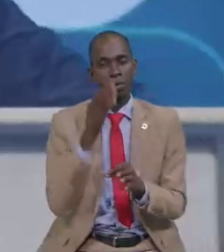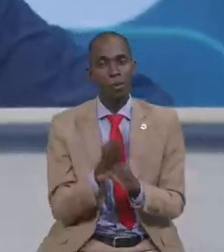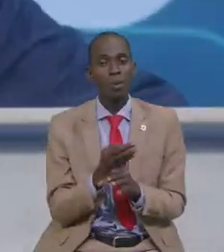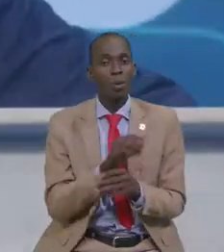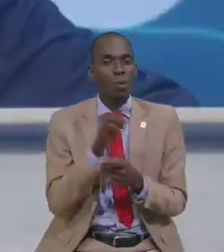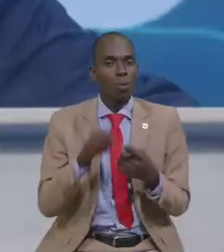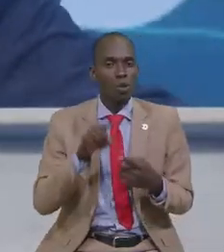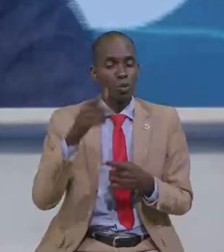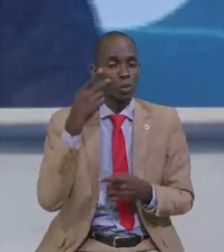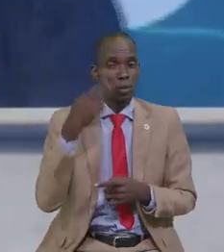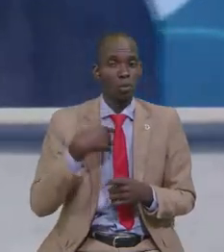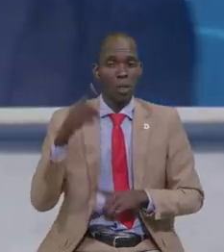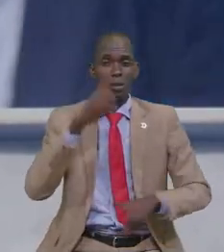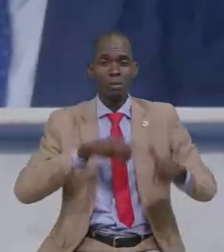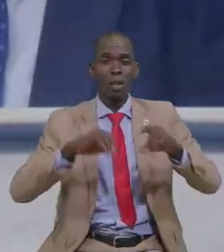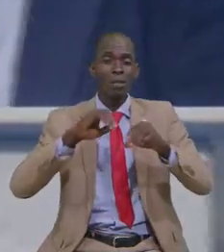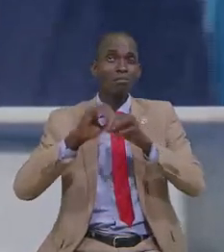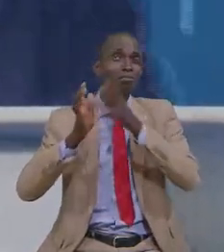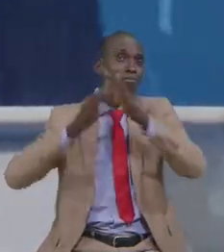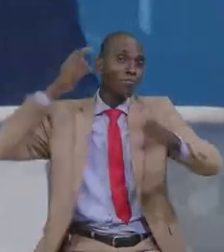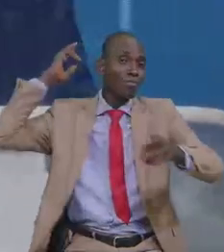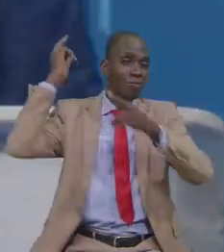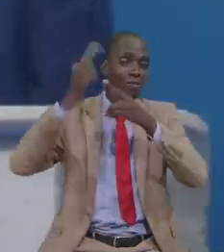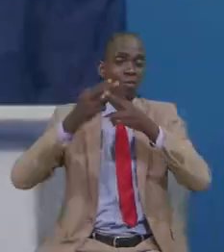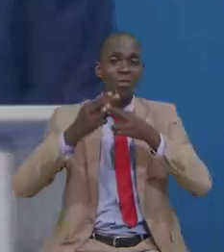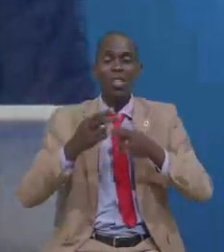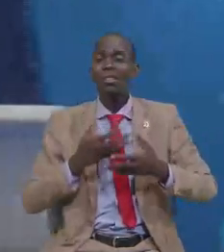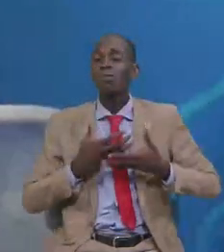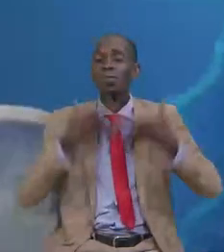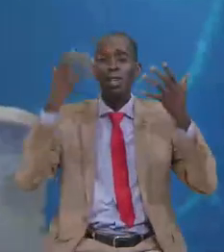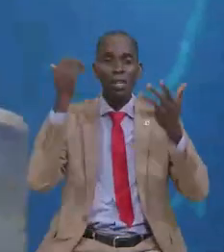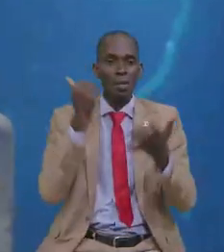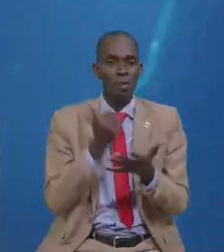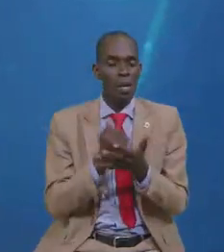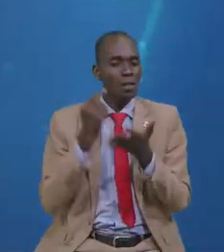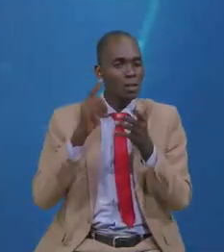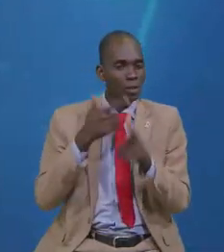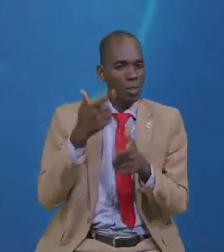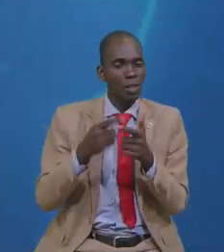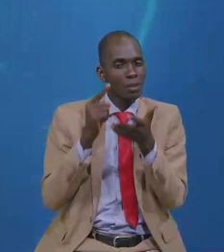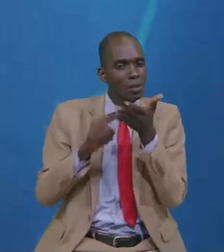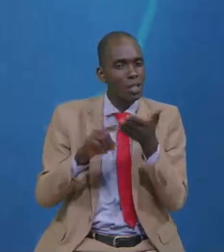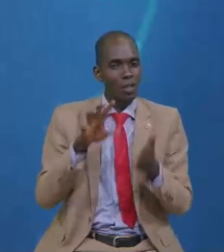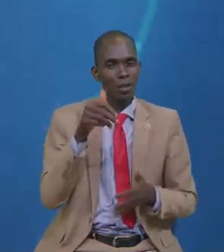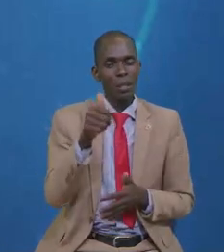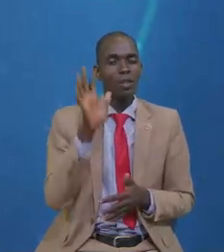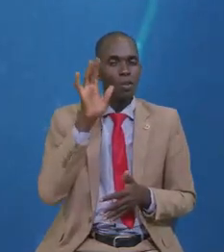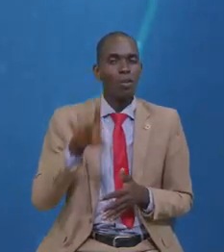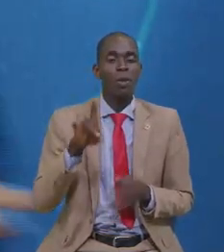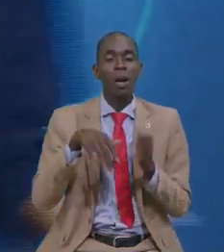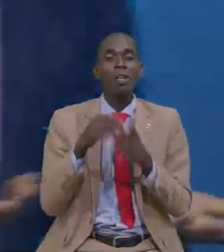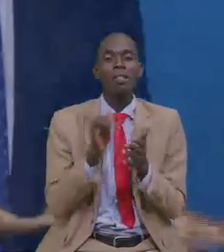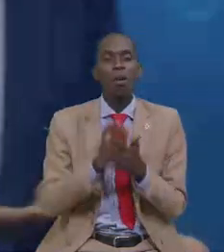notre foi. Nous sommes prêts maintenant. Lorsque vous aurez entendu le dernier Amen, examinez-vous. Vous allez voir que